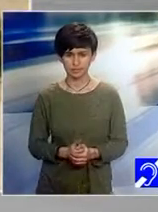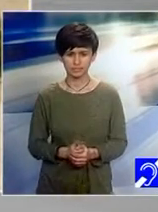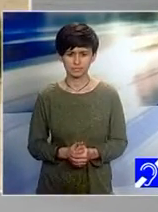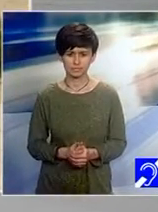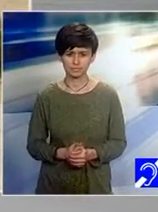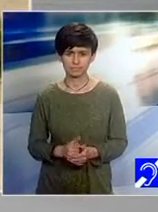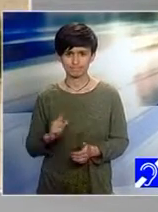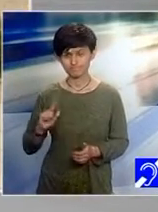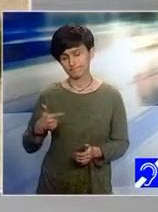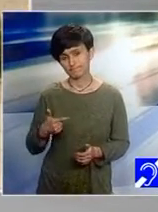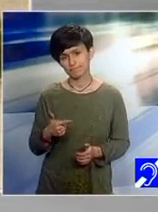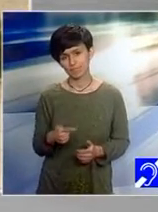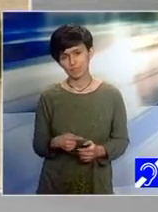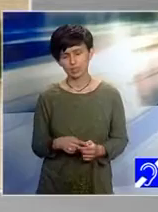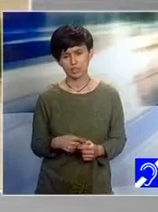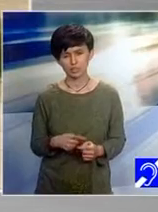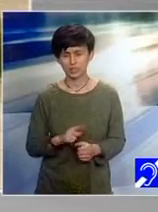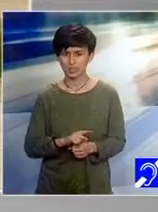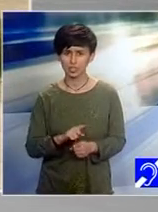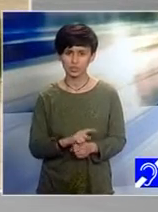În al doilea rând, sigur, aș vrea